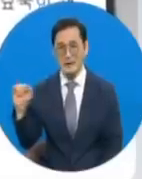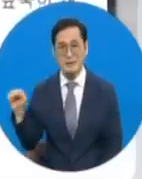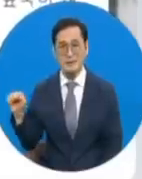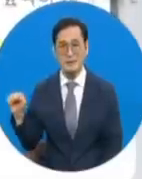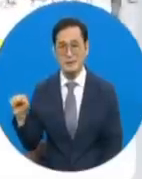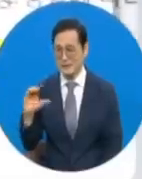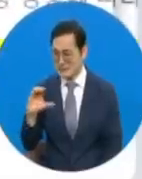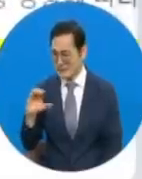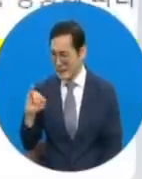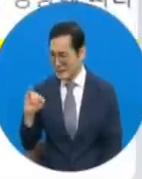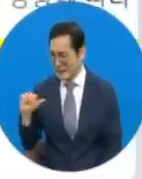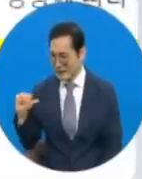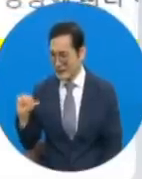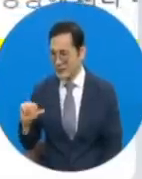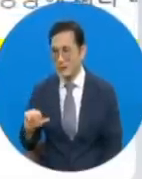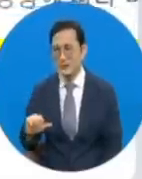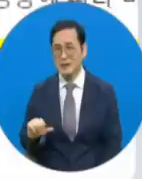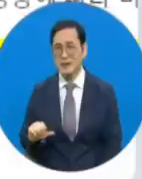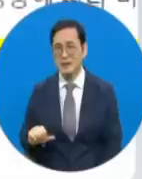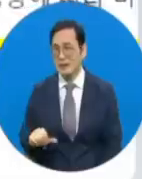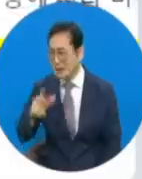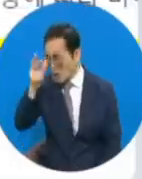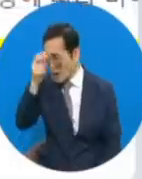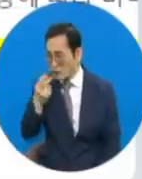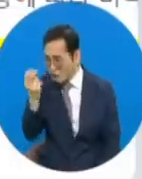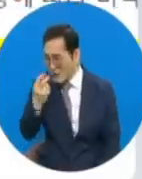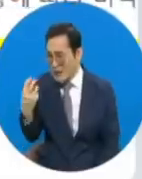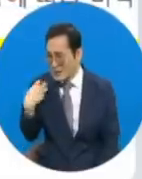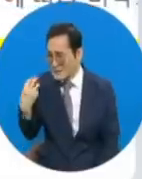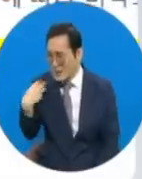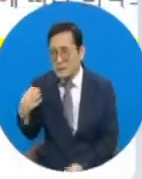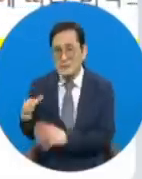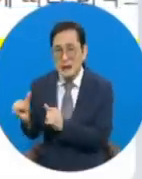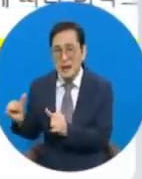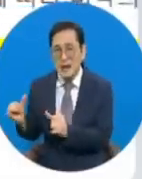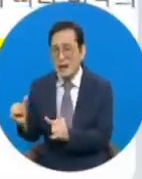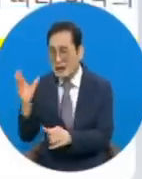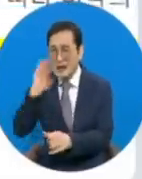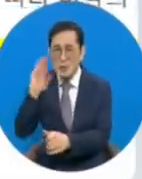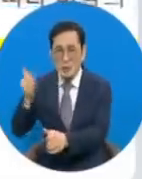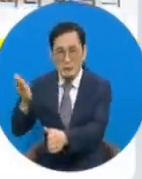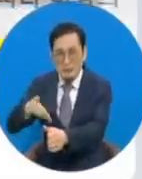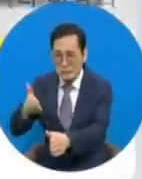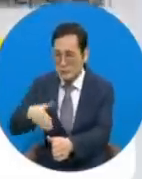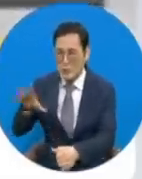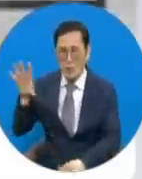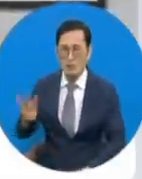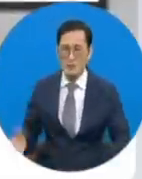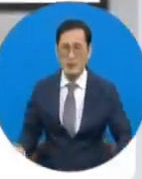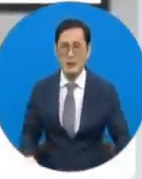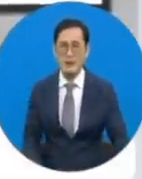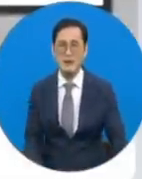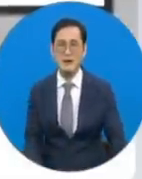대통령 출마하라고 권유한다는 게 과연 이게 말이 될까 그런 생각이 듭니다. 전용기 의원님은 이 음모론 뭐